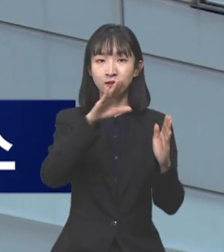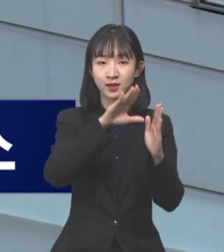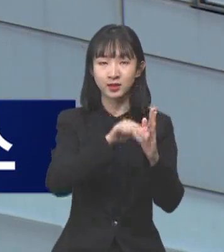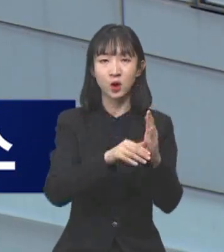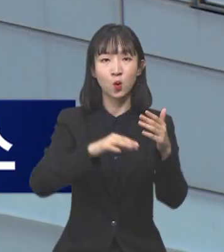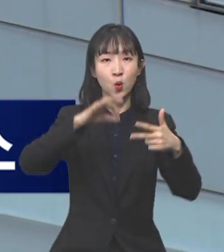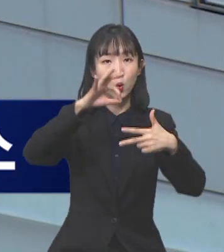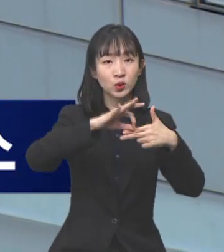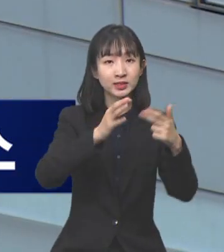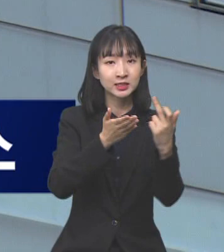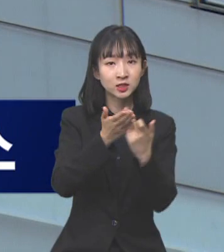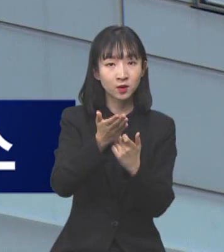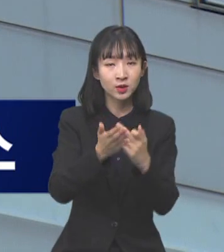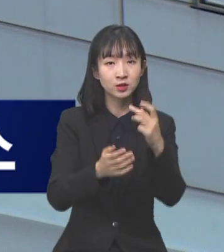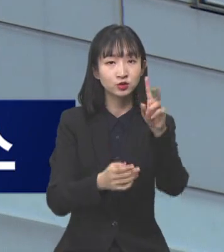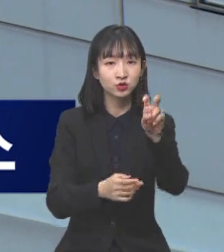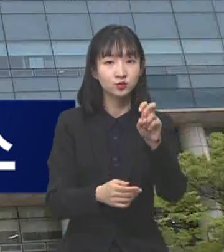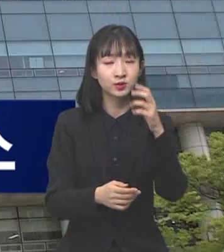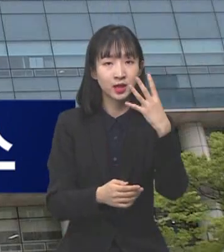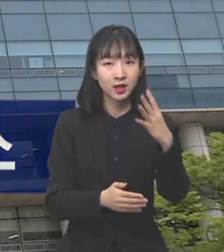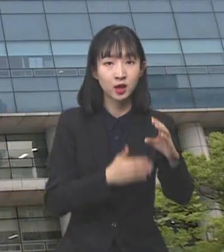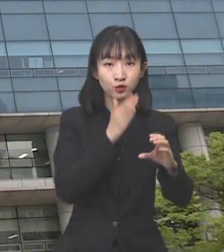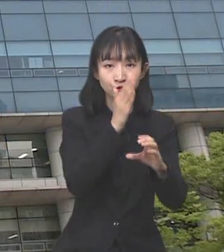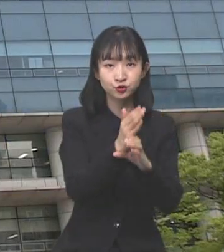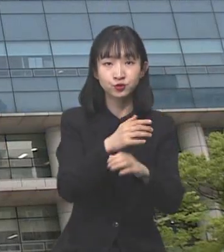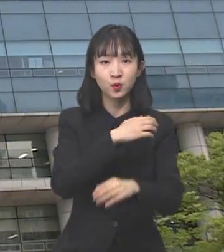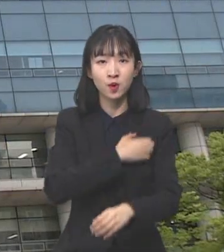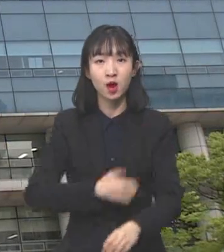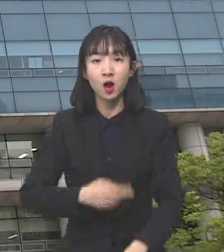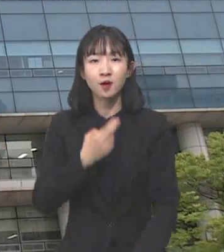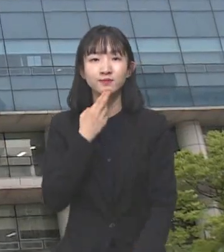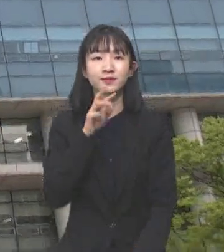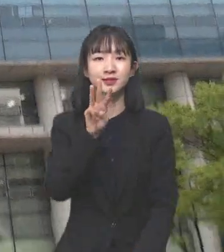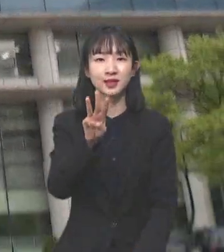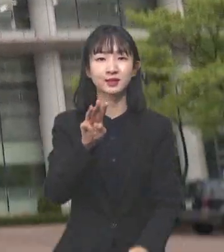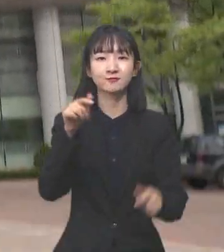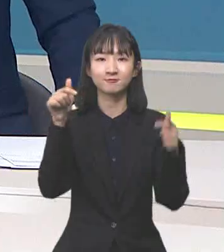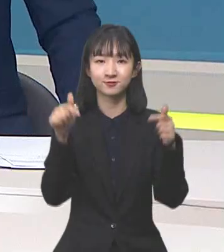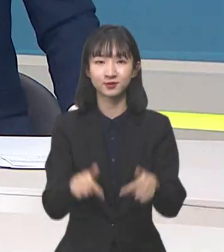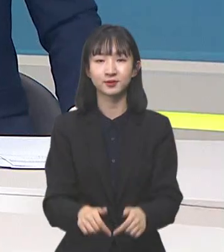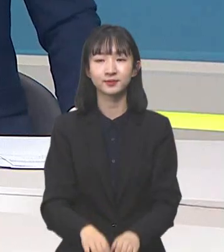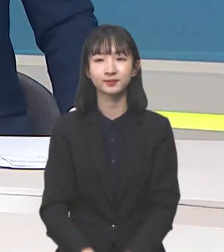개의 유인 도서 중 행정 업무를 볼 수 없는 섬 은 색 옷으로 줄어 집니다